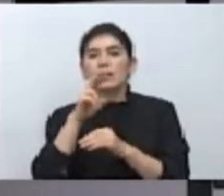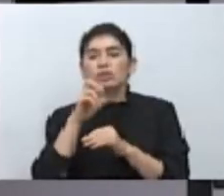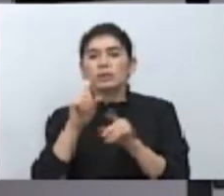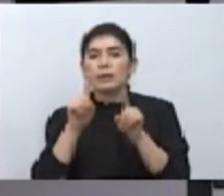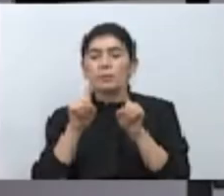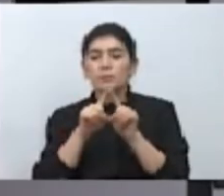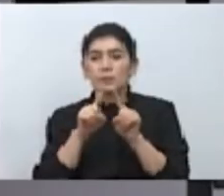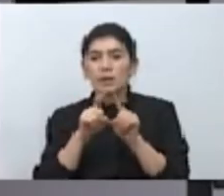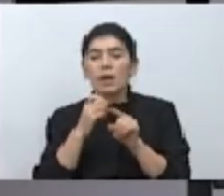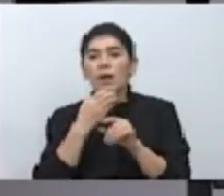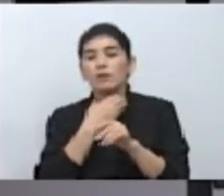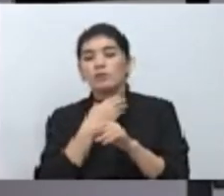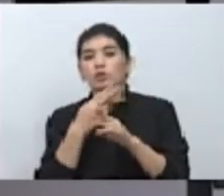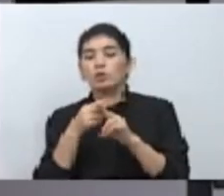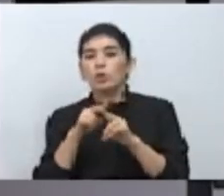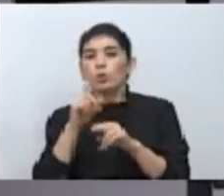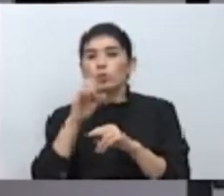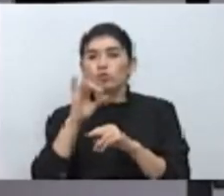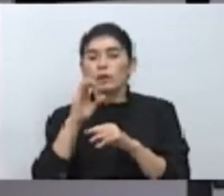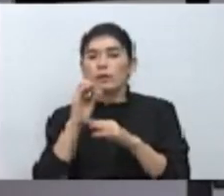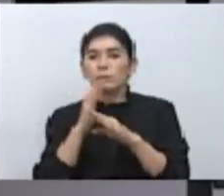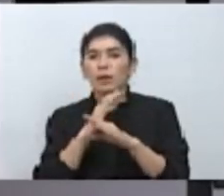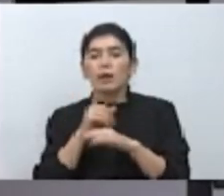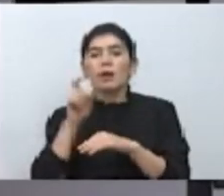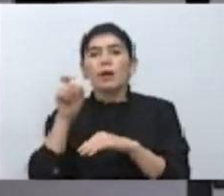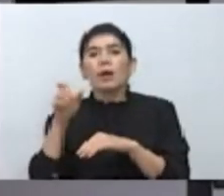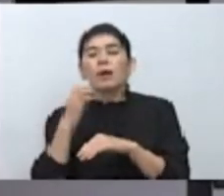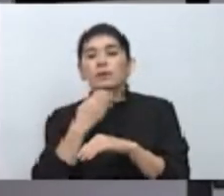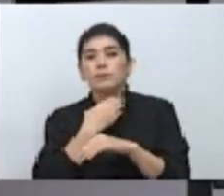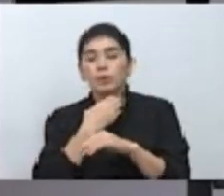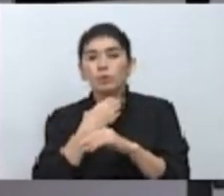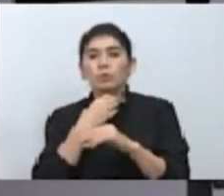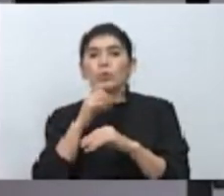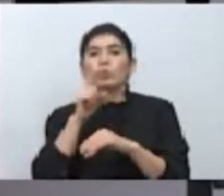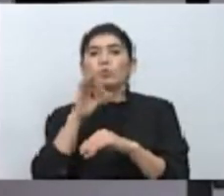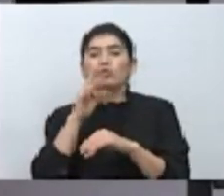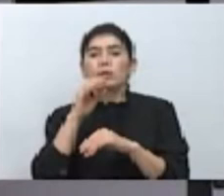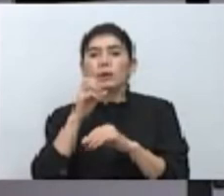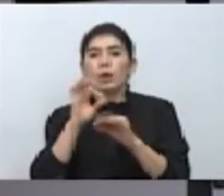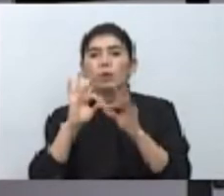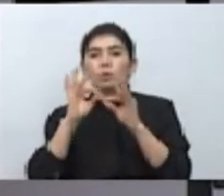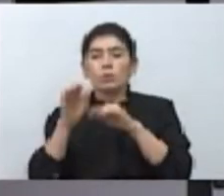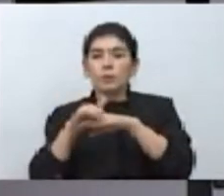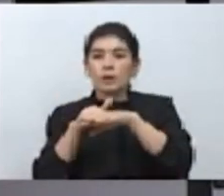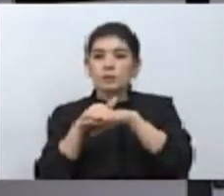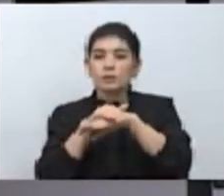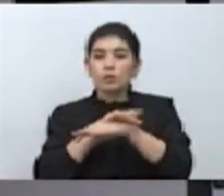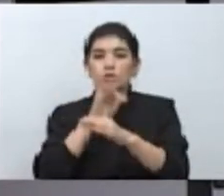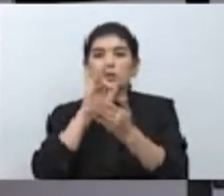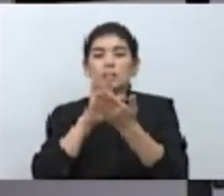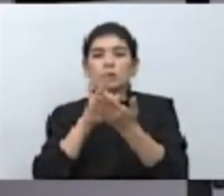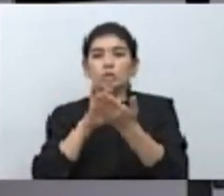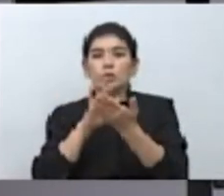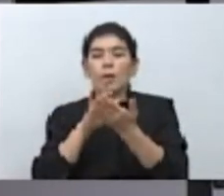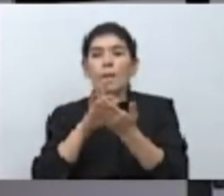egaligi bilan hayvon hujayralaridan farq qiladi. Hayvon hujayralari esa qobig'ining yupqa bo'lishi,